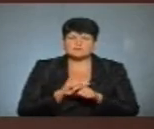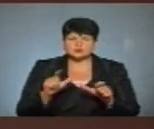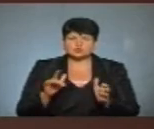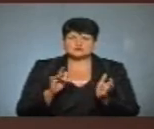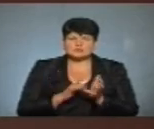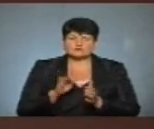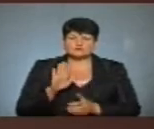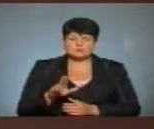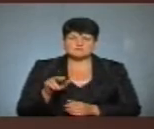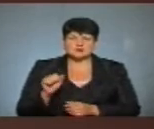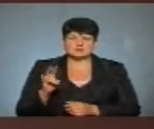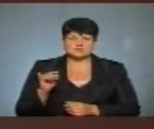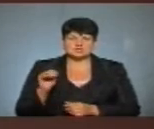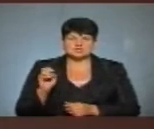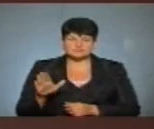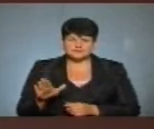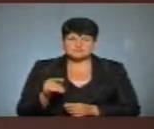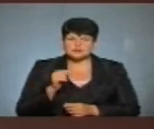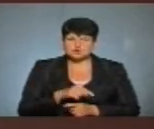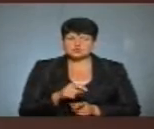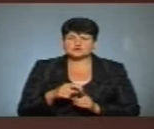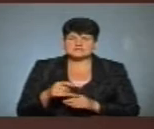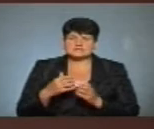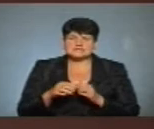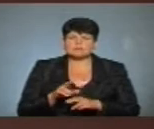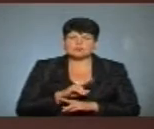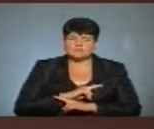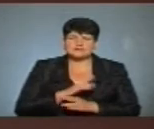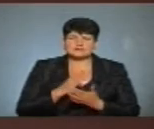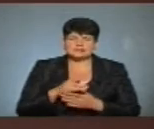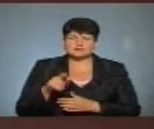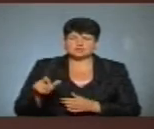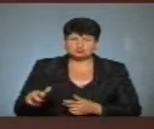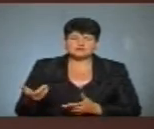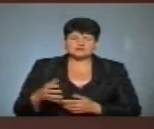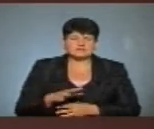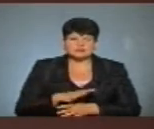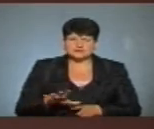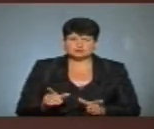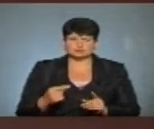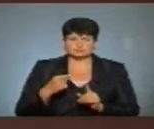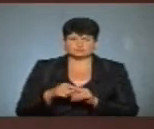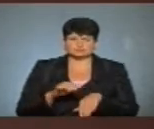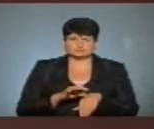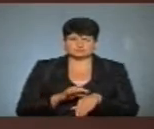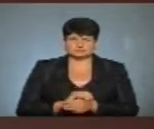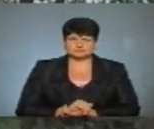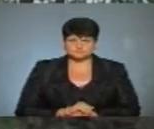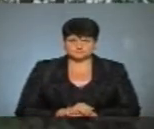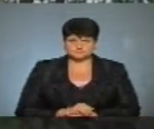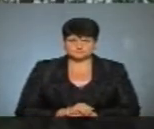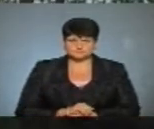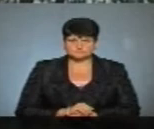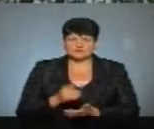центру Володимир Паничев. За його словами, серед померлих є люди, в яких не було супутніх захворювань. В